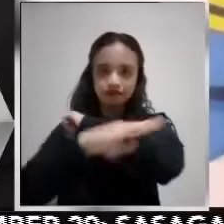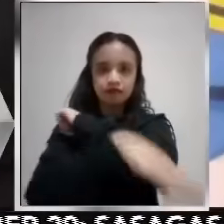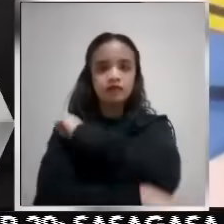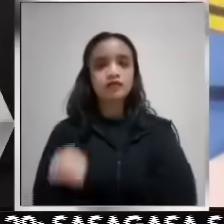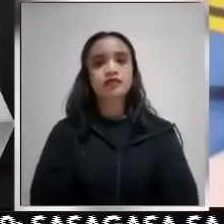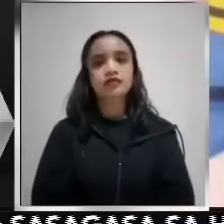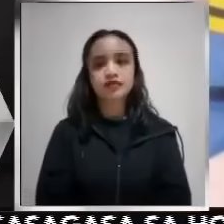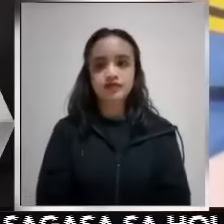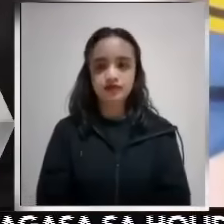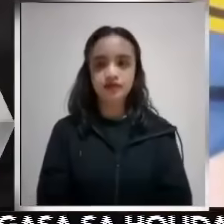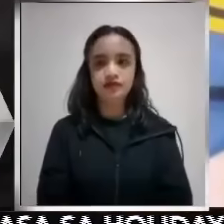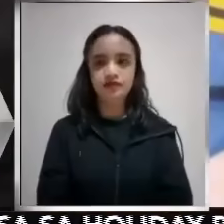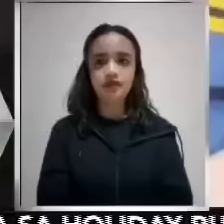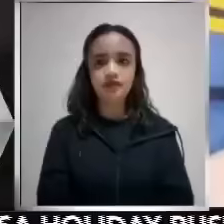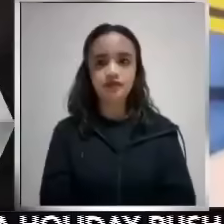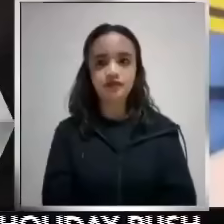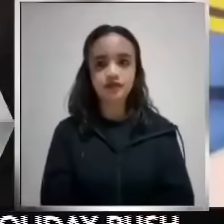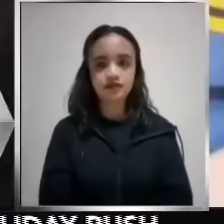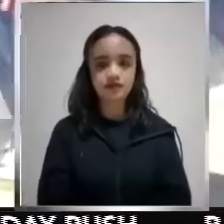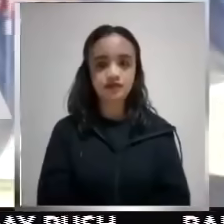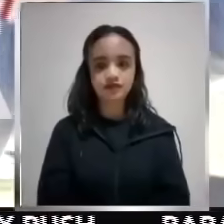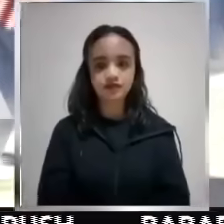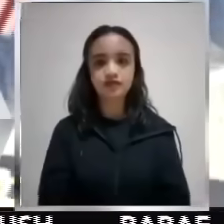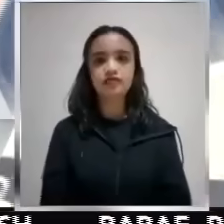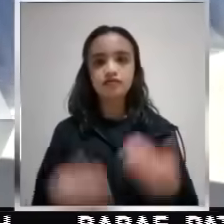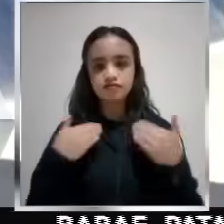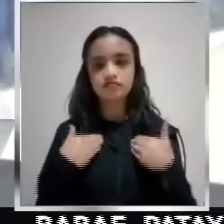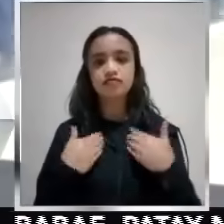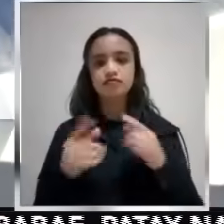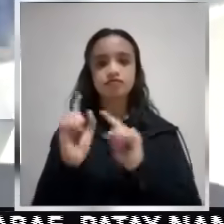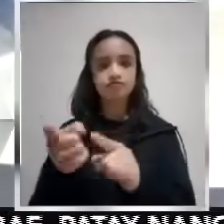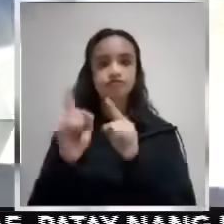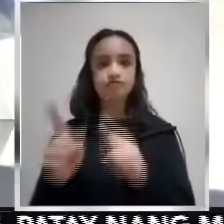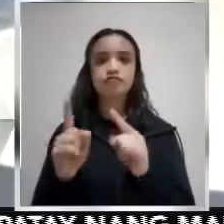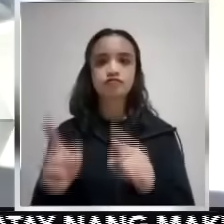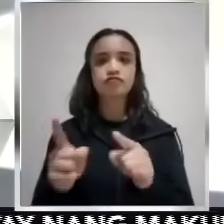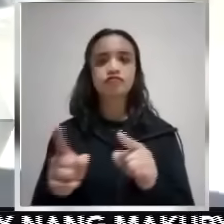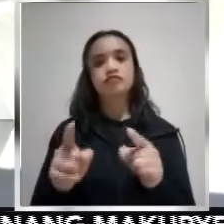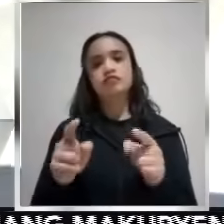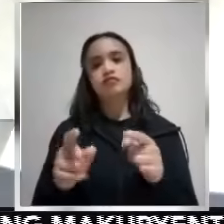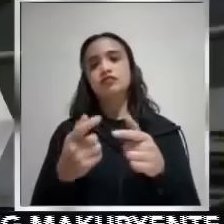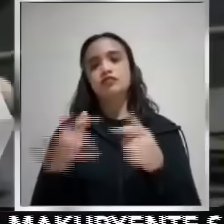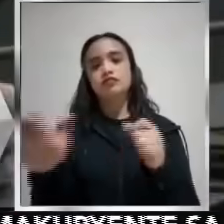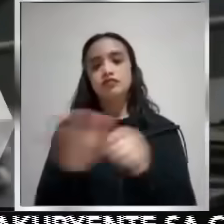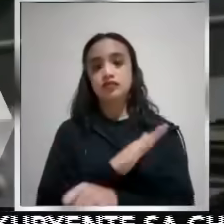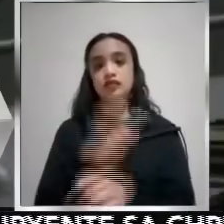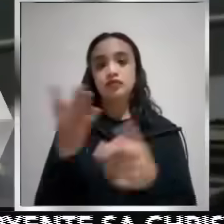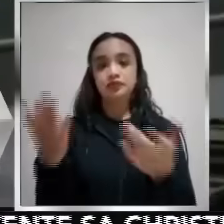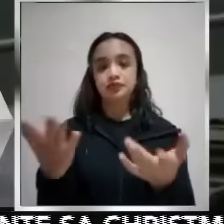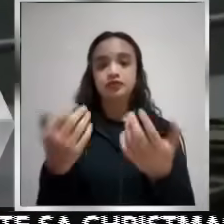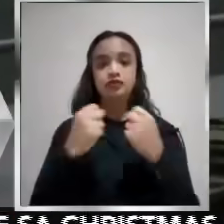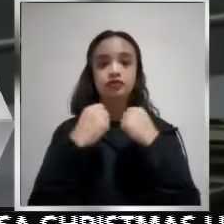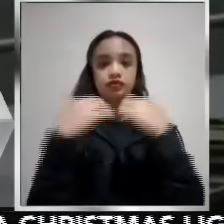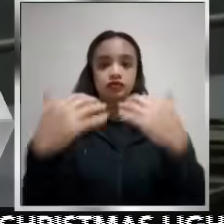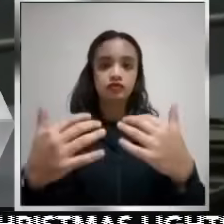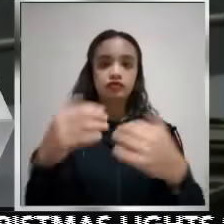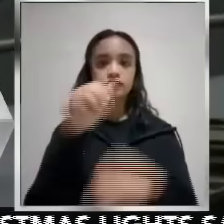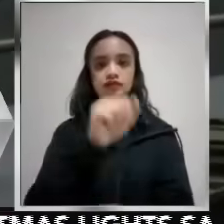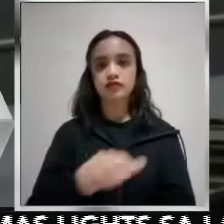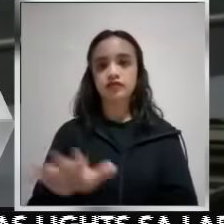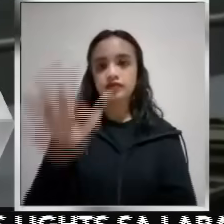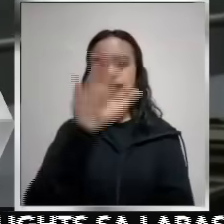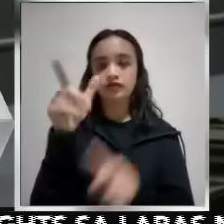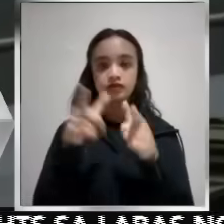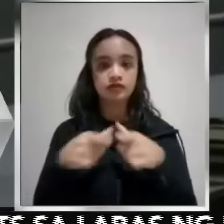Sea sunod-sunod ang mga sesyong dinaluhan ni Pangulong bombong Marcos sa 50th Asian Japan commemorative summit kabilang sa